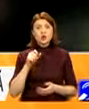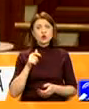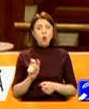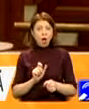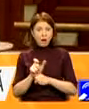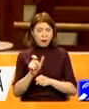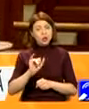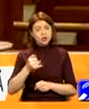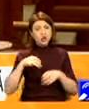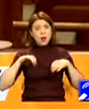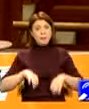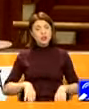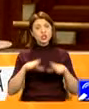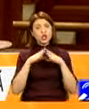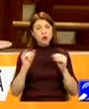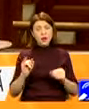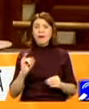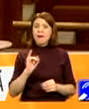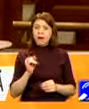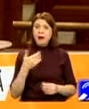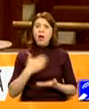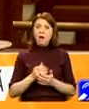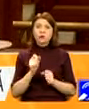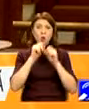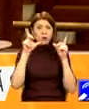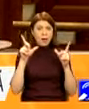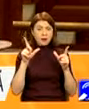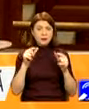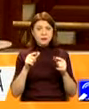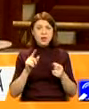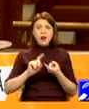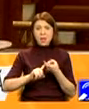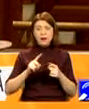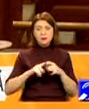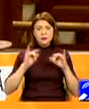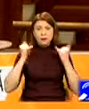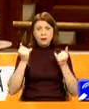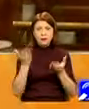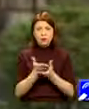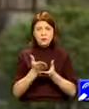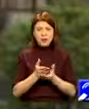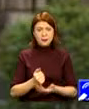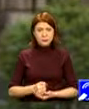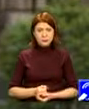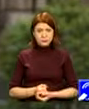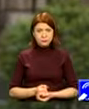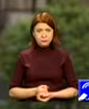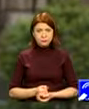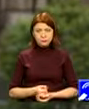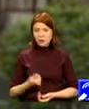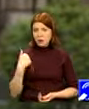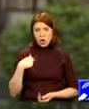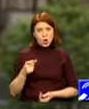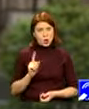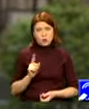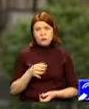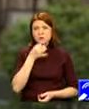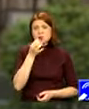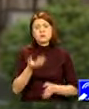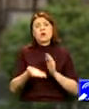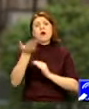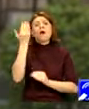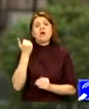din partea președintelui Klaus Iohannis, care a avut o reacție legată de acest caz. Nu vreau să mă